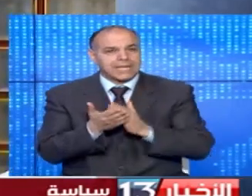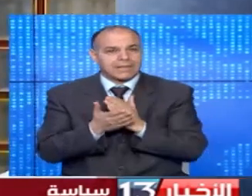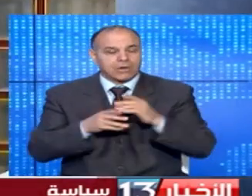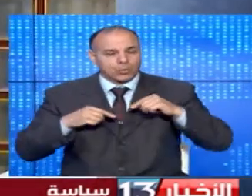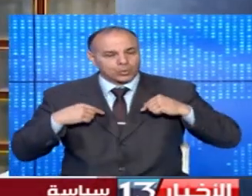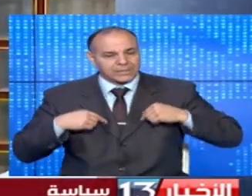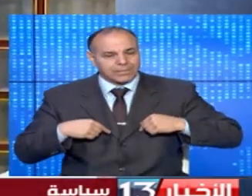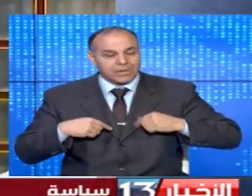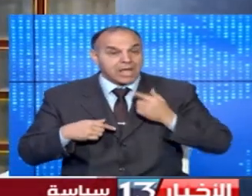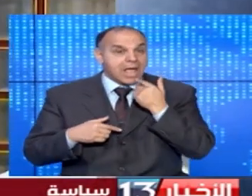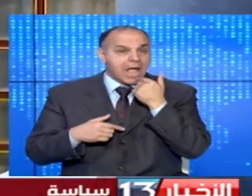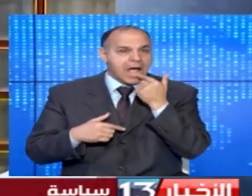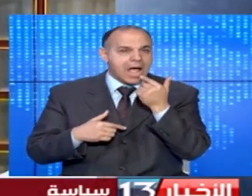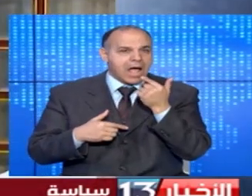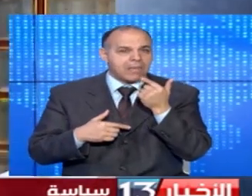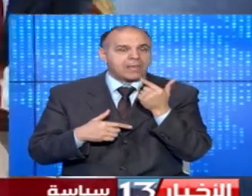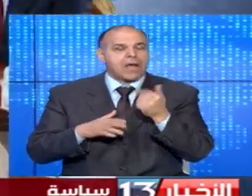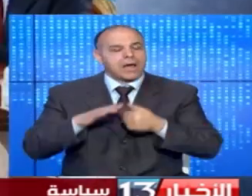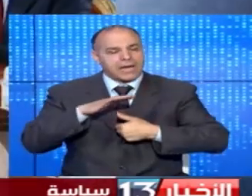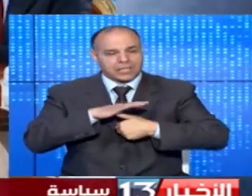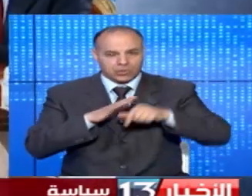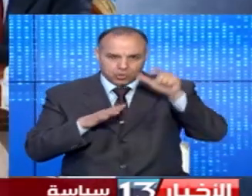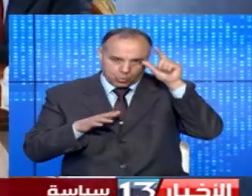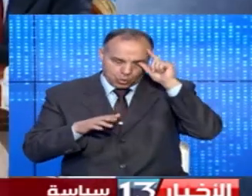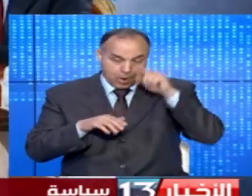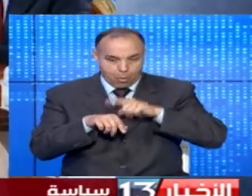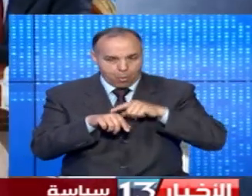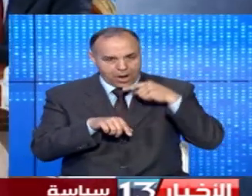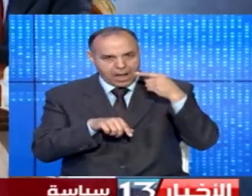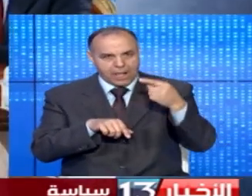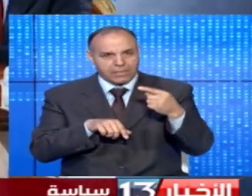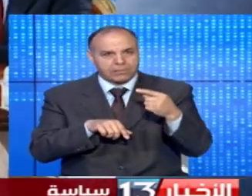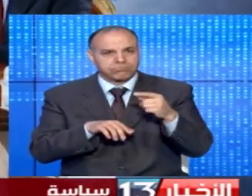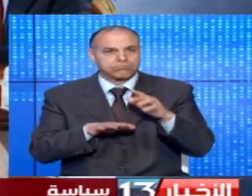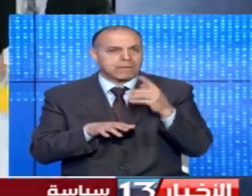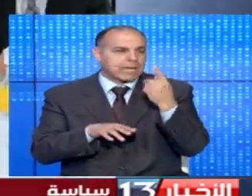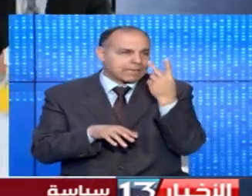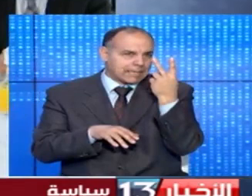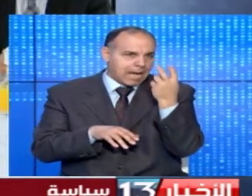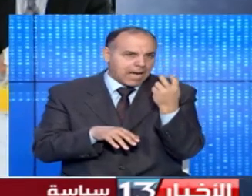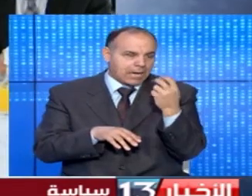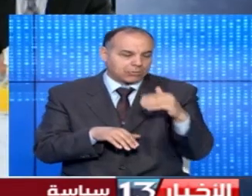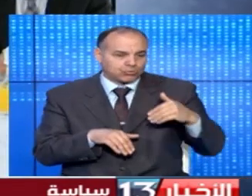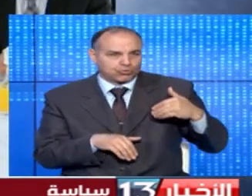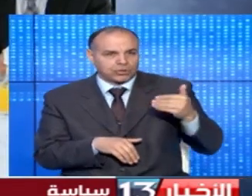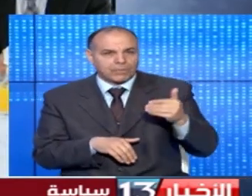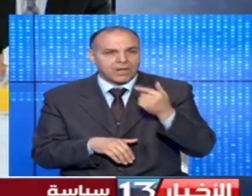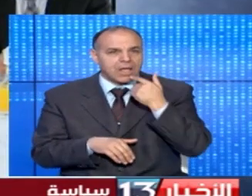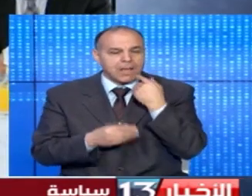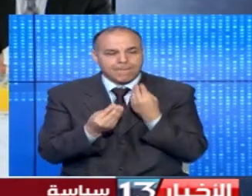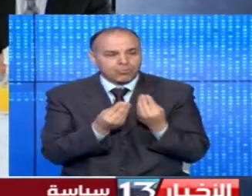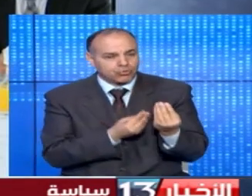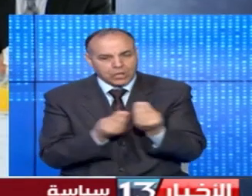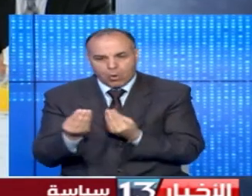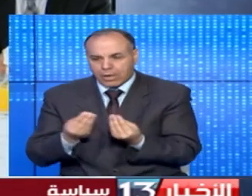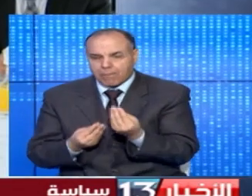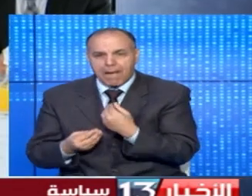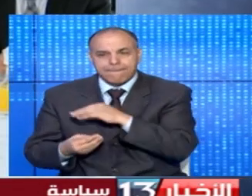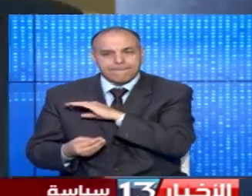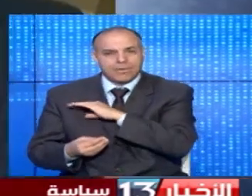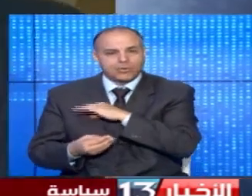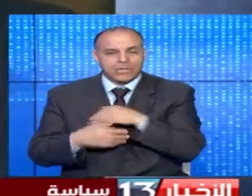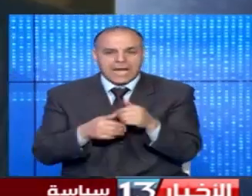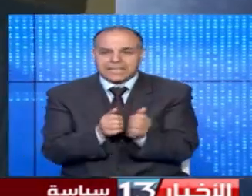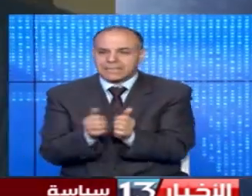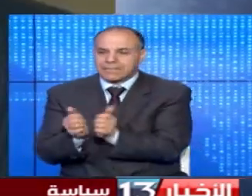الحكومه على ان يجري رئيس الجمهوريه لاحقا وفي غضون اليومين المقبلين مشاورات مع ممثلي هذه